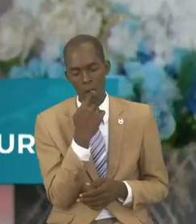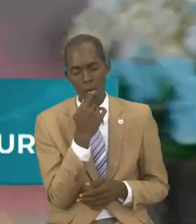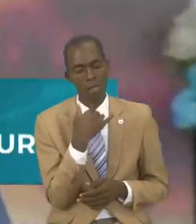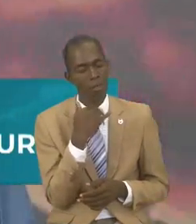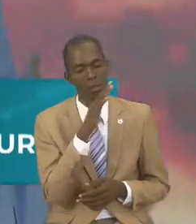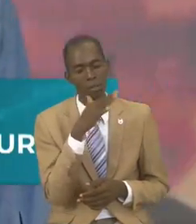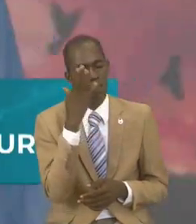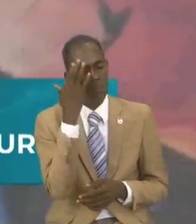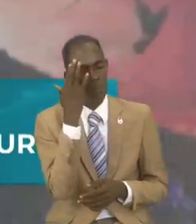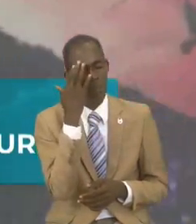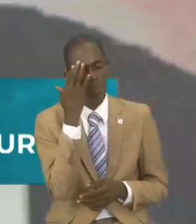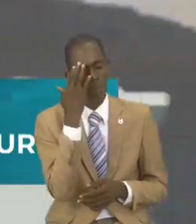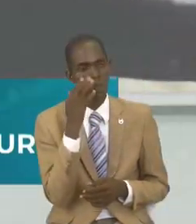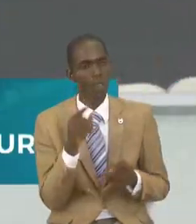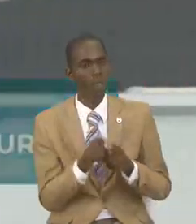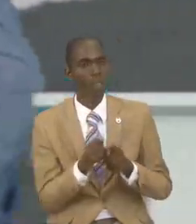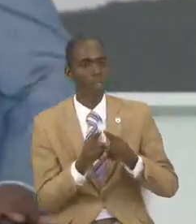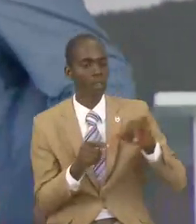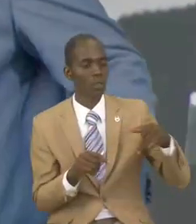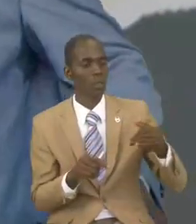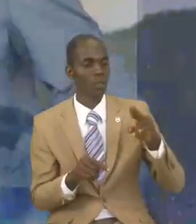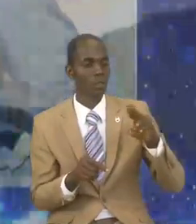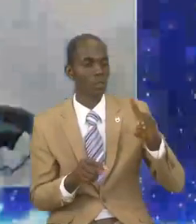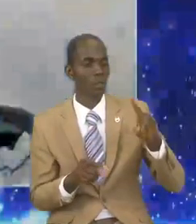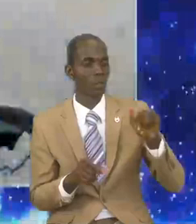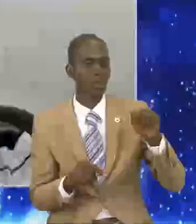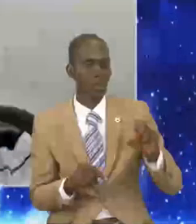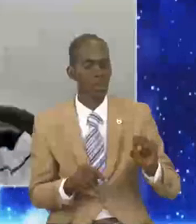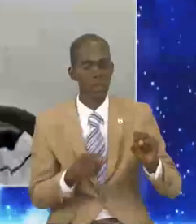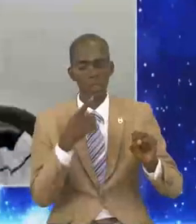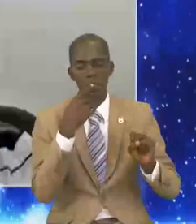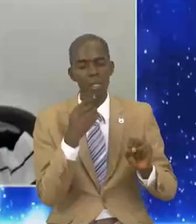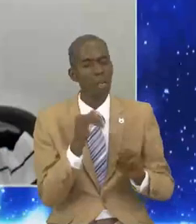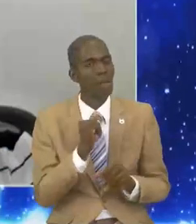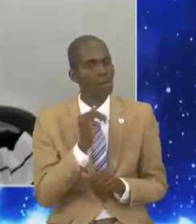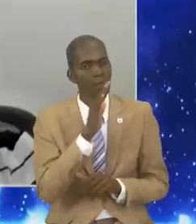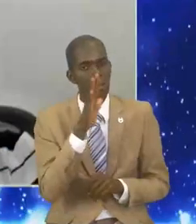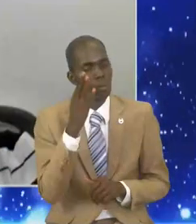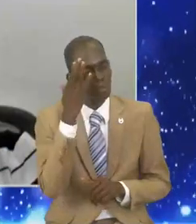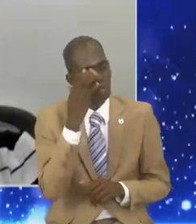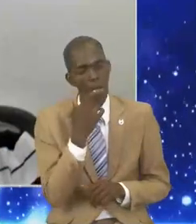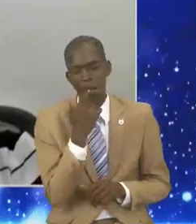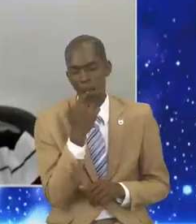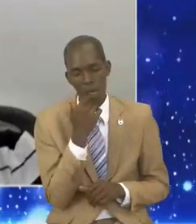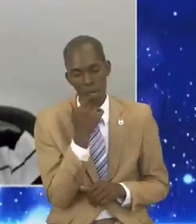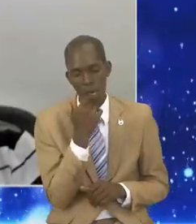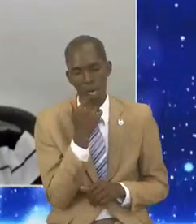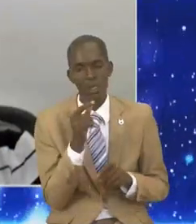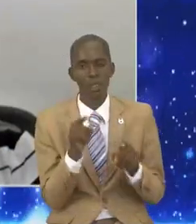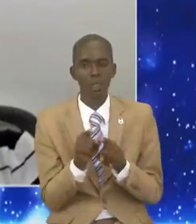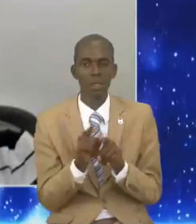savais, Judas Iscariot a regretté, disant: si je savais.